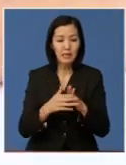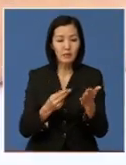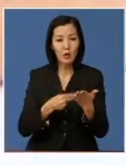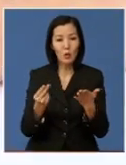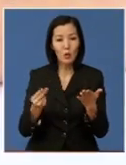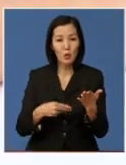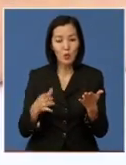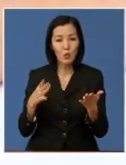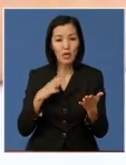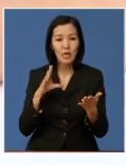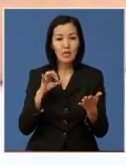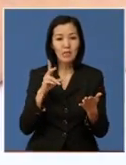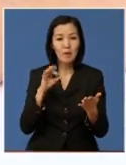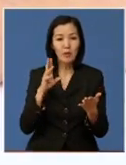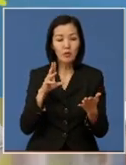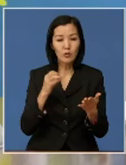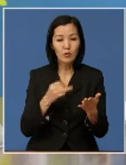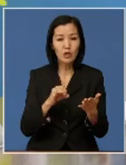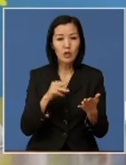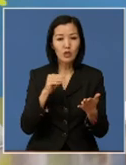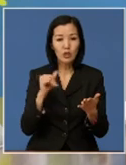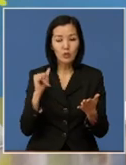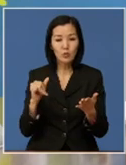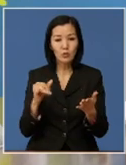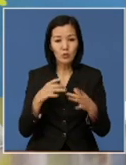мерекесі Сабантой Жетісу жерінде тойланады.